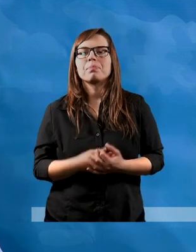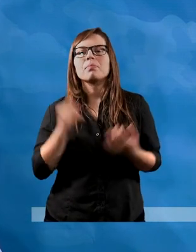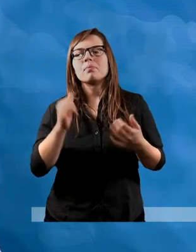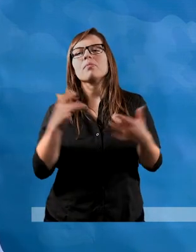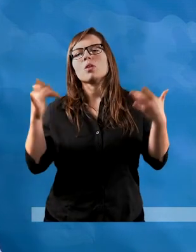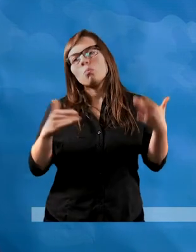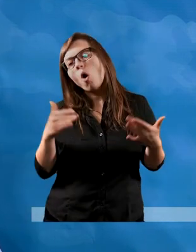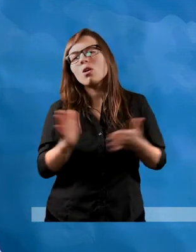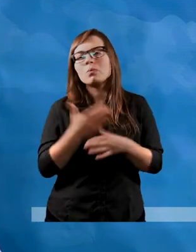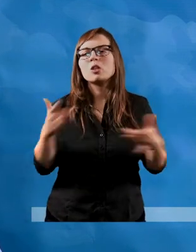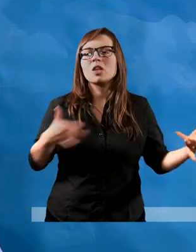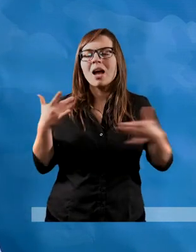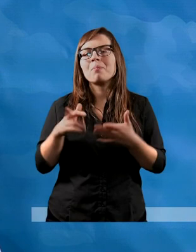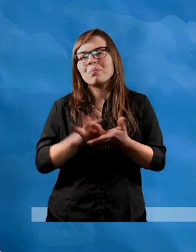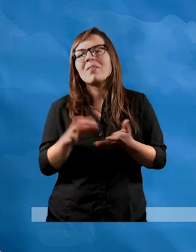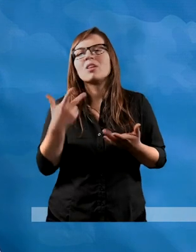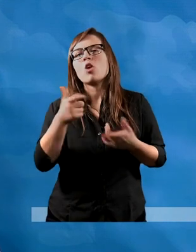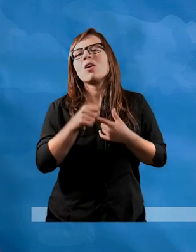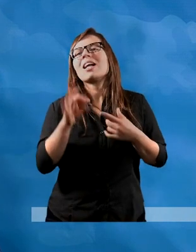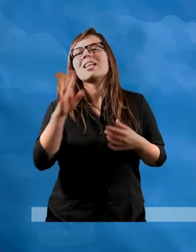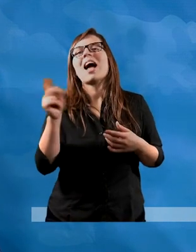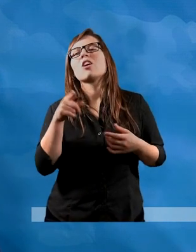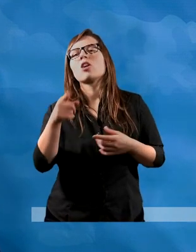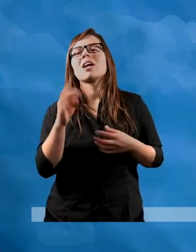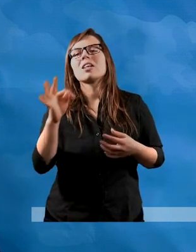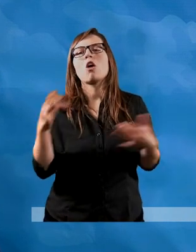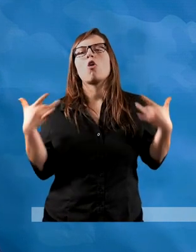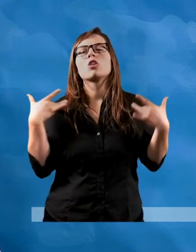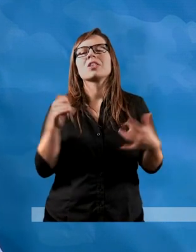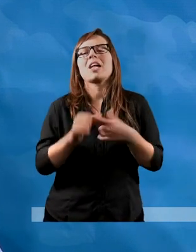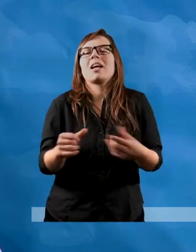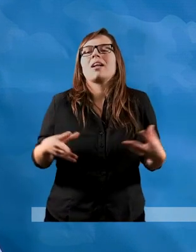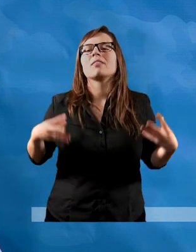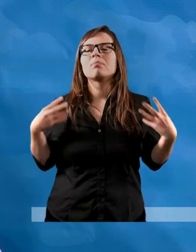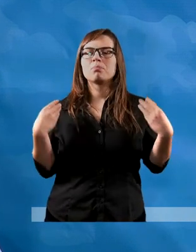I może cierpi, bo oczywiście cierpi. To nie jest tak, że jego życie